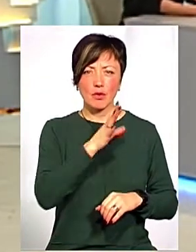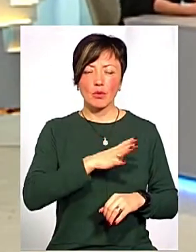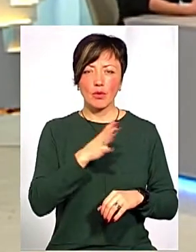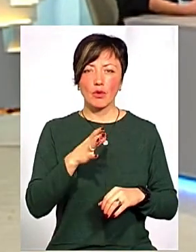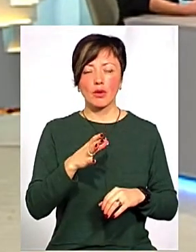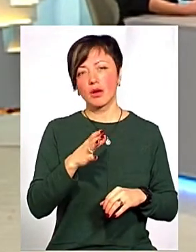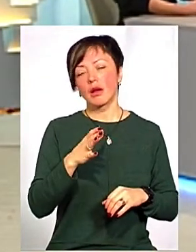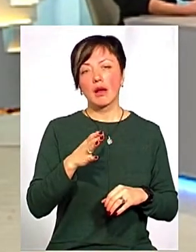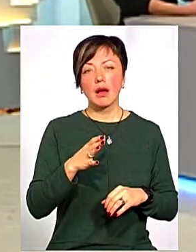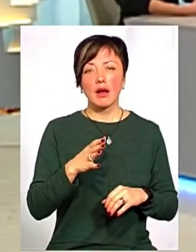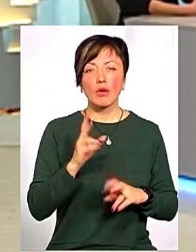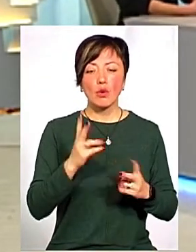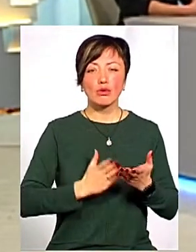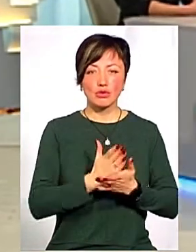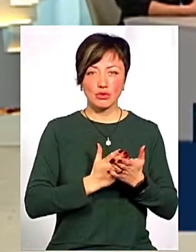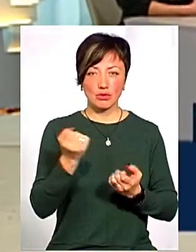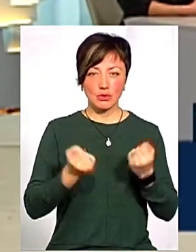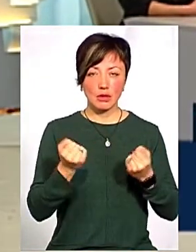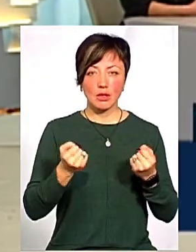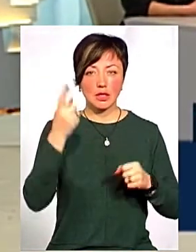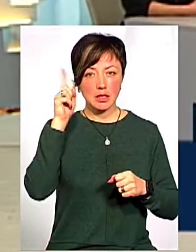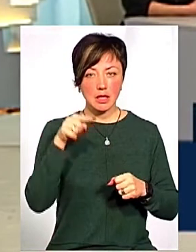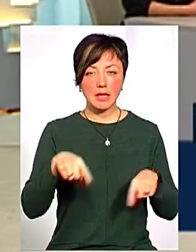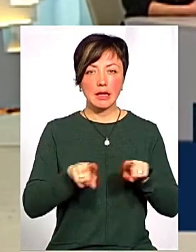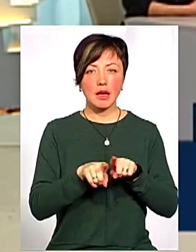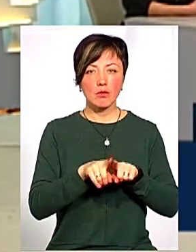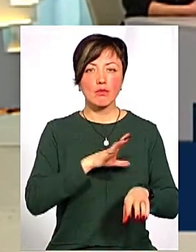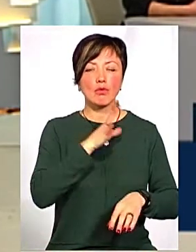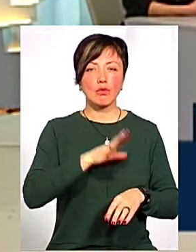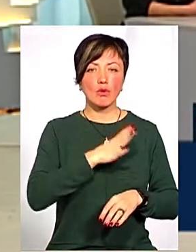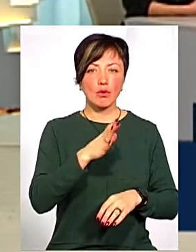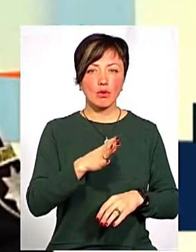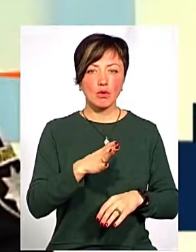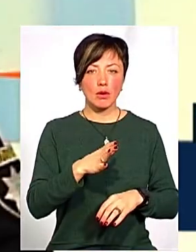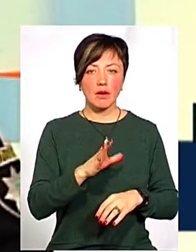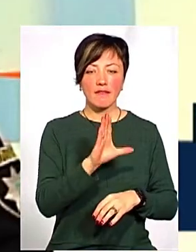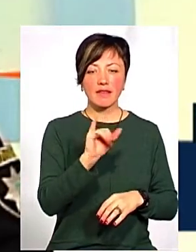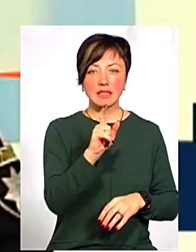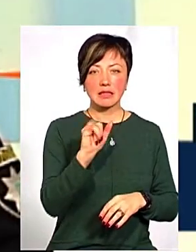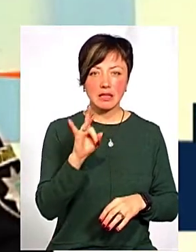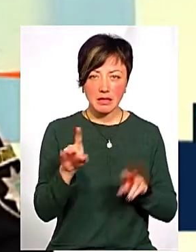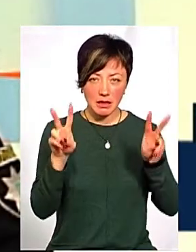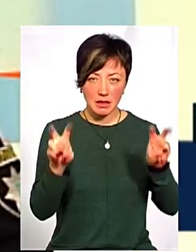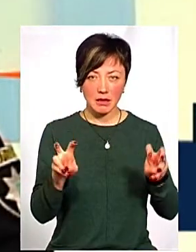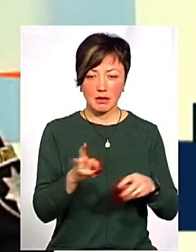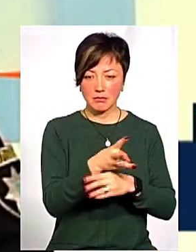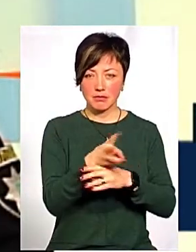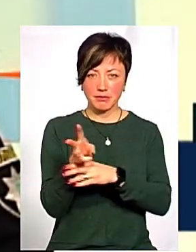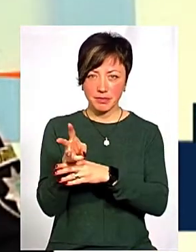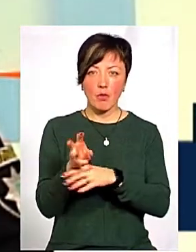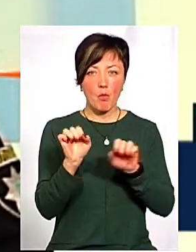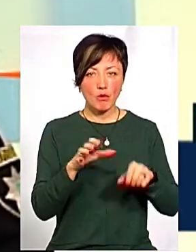пам'ятають водії зі стажем, пам'ятають такі прилади, як візір, в яких можна